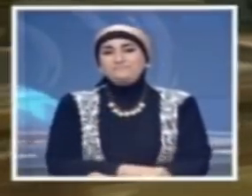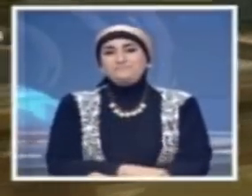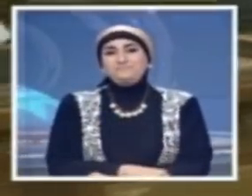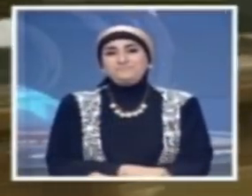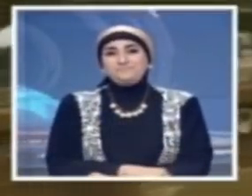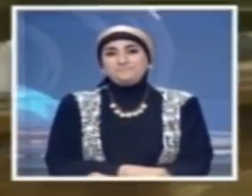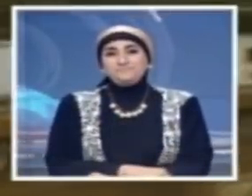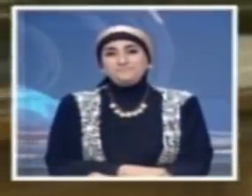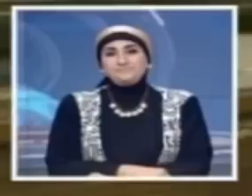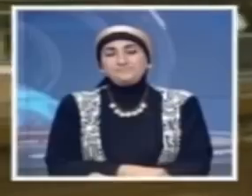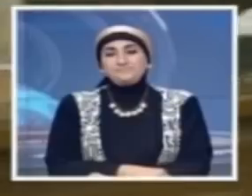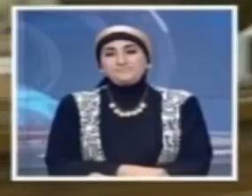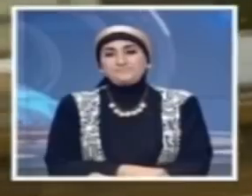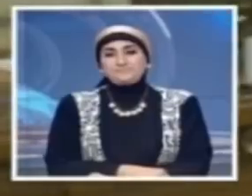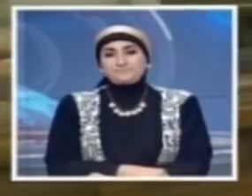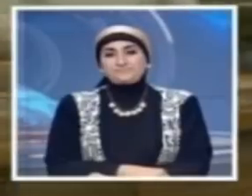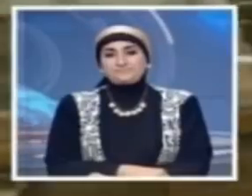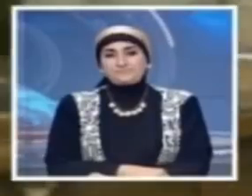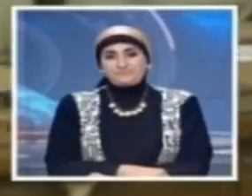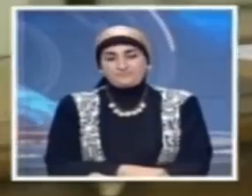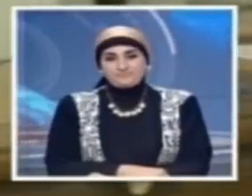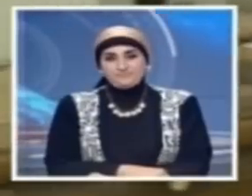الجديدة.